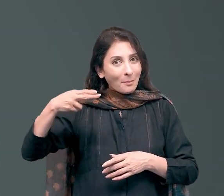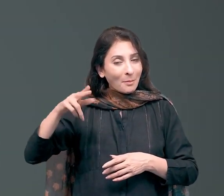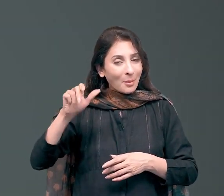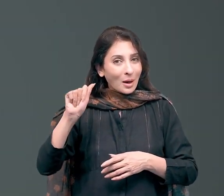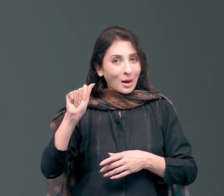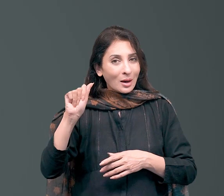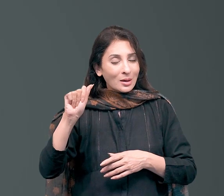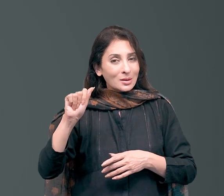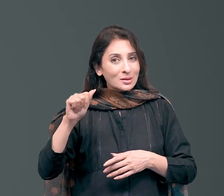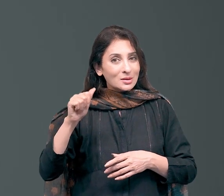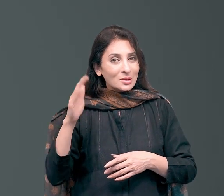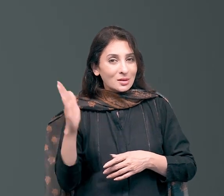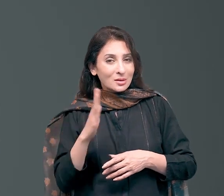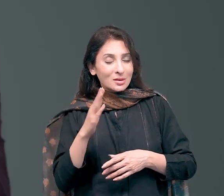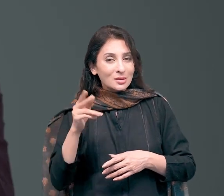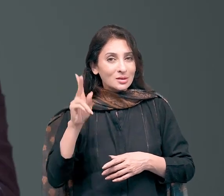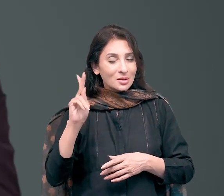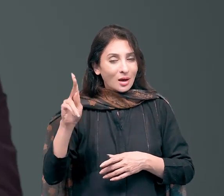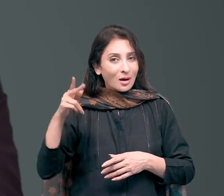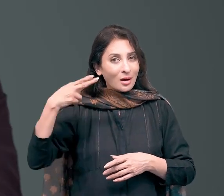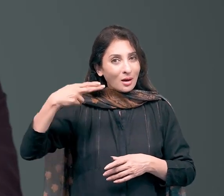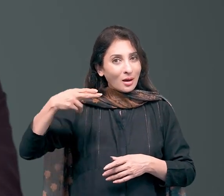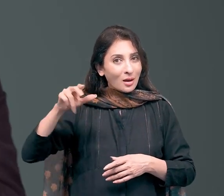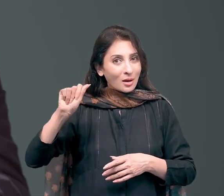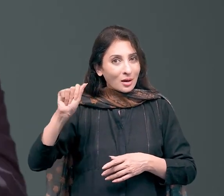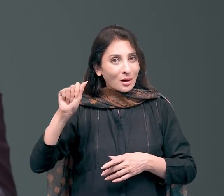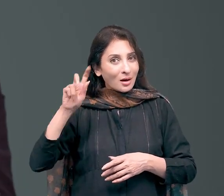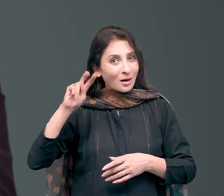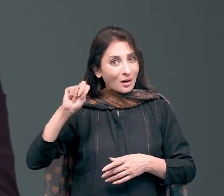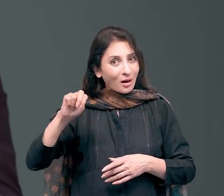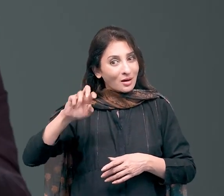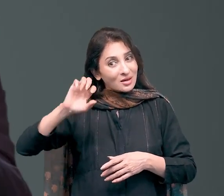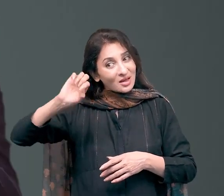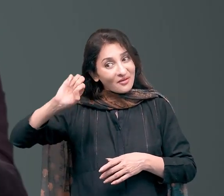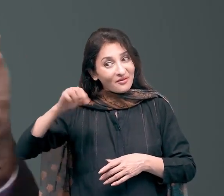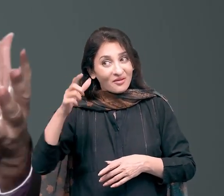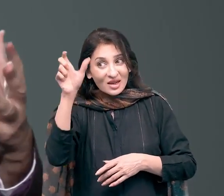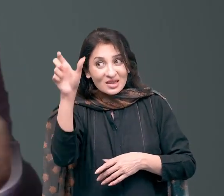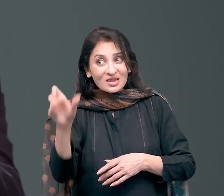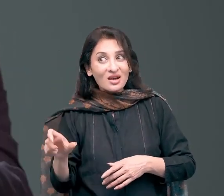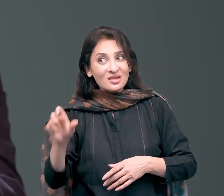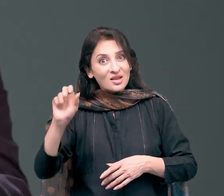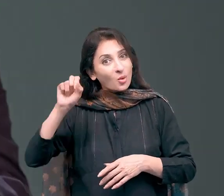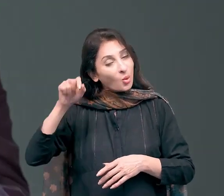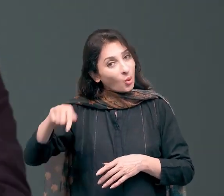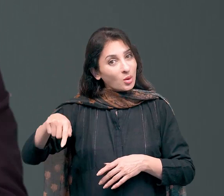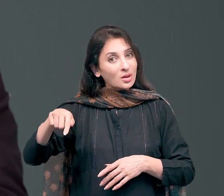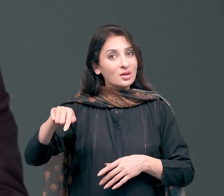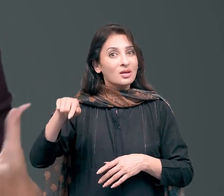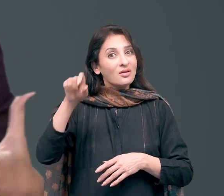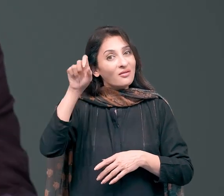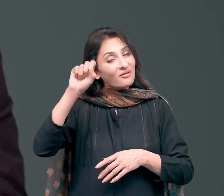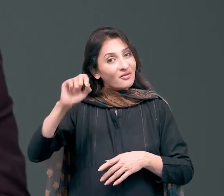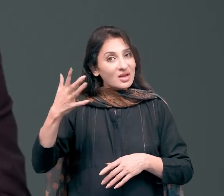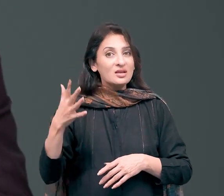17 سیٹیں، ورنہ تو ان کی ایک بھی سیٹ نہیں تھی۔ تو اینی ہو تو انہوں نے کہا یہ تو خانہ جنگی کی طرف چلا جائے گا، سول وار کی طرف